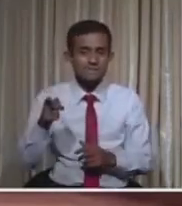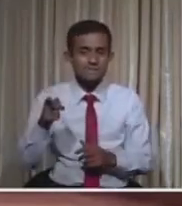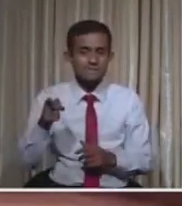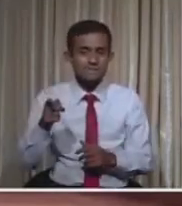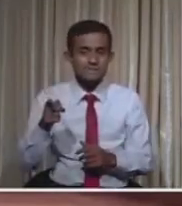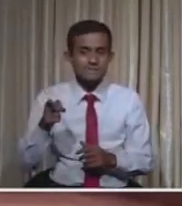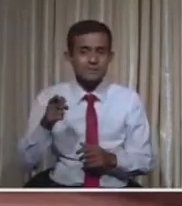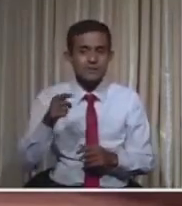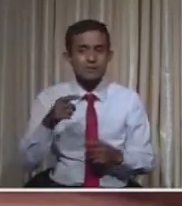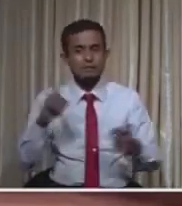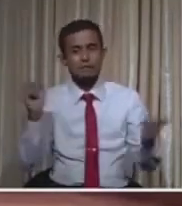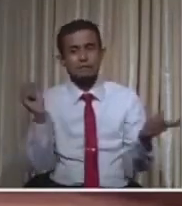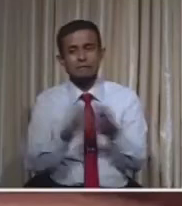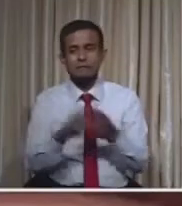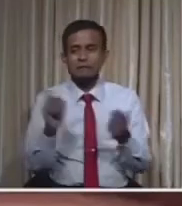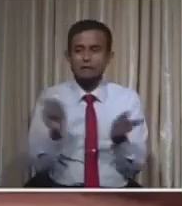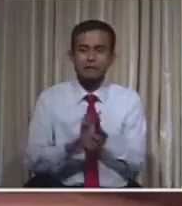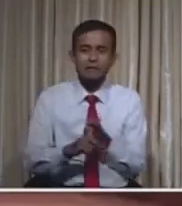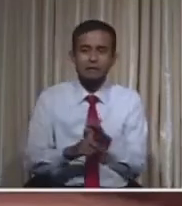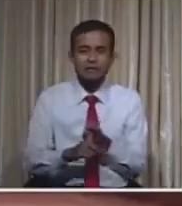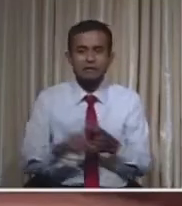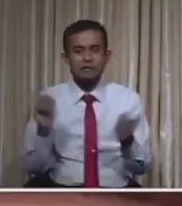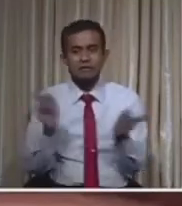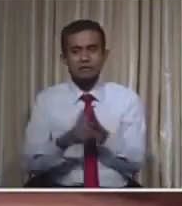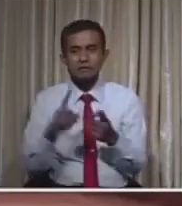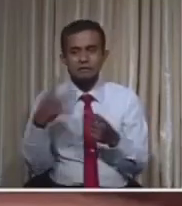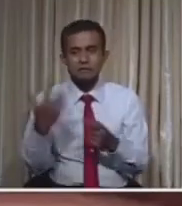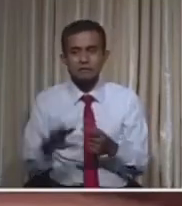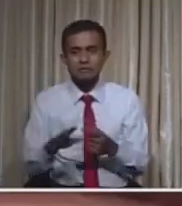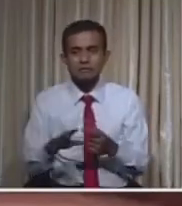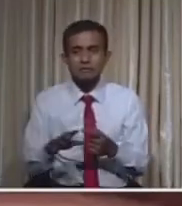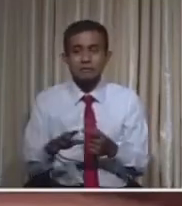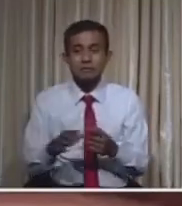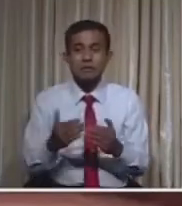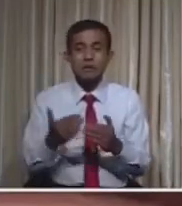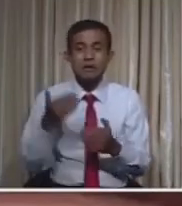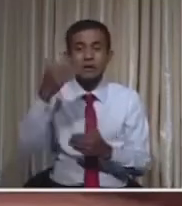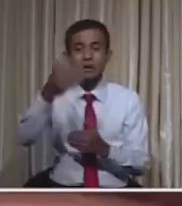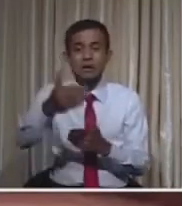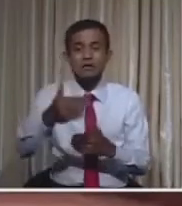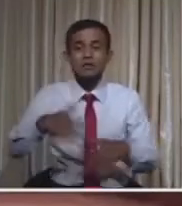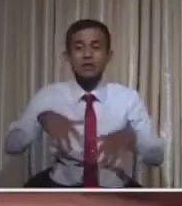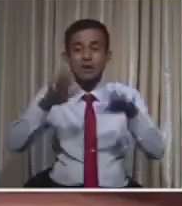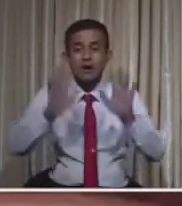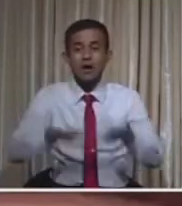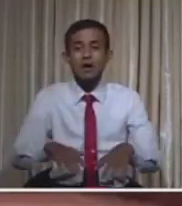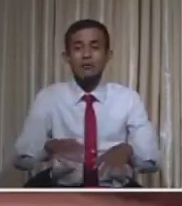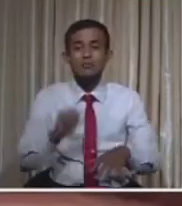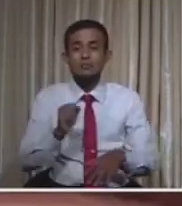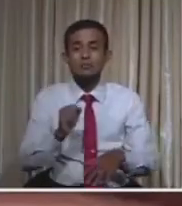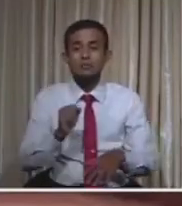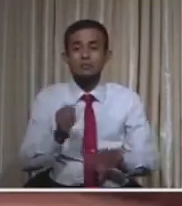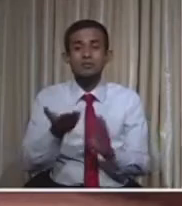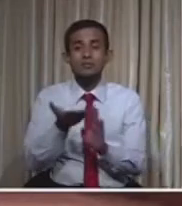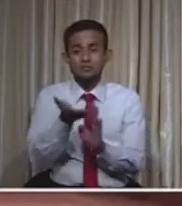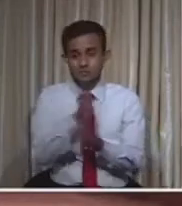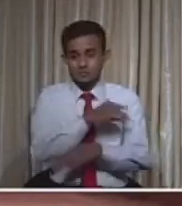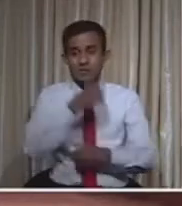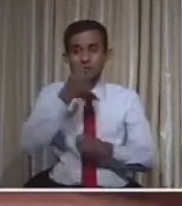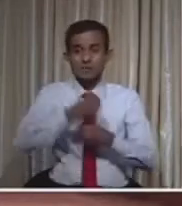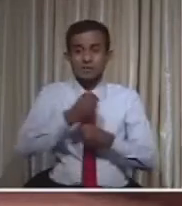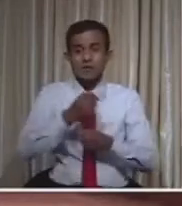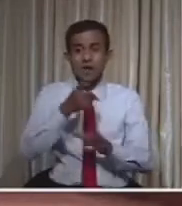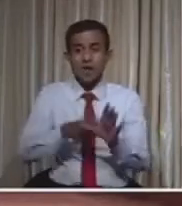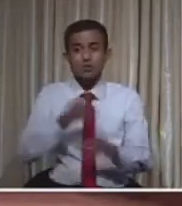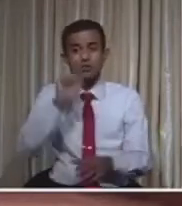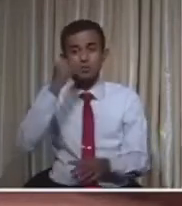ඔය ගහගත්තාම ගහගෙන ඊළඟට මේක එන ප්‍රතිඵලය මීට කලින් ආණ්ඩු අවුරුදු